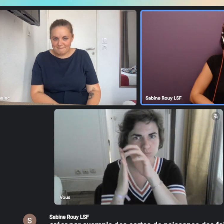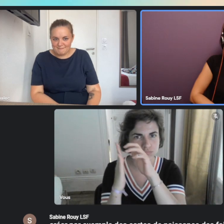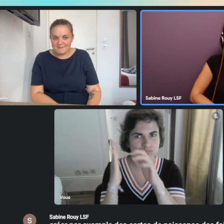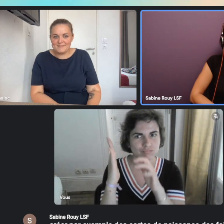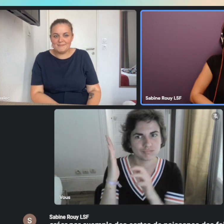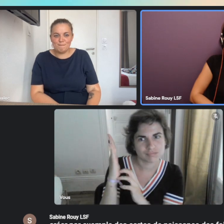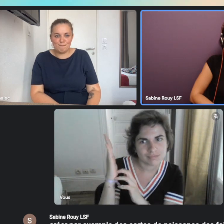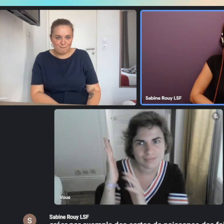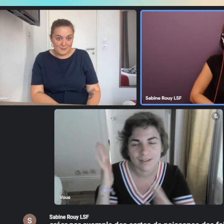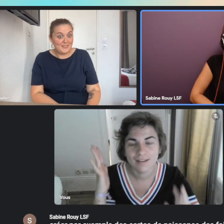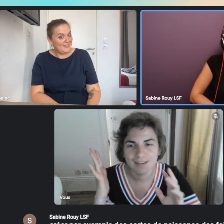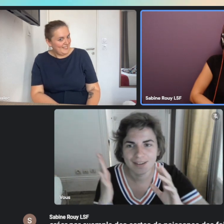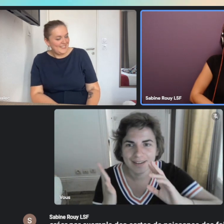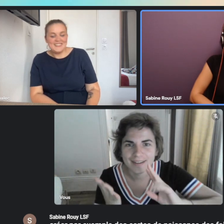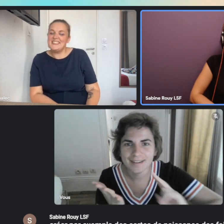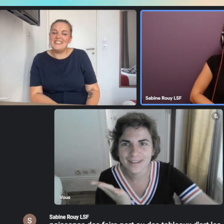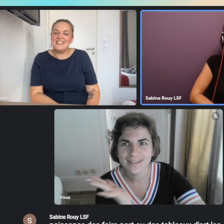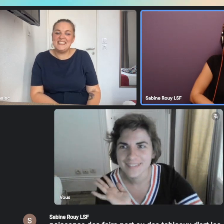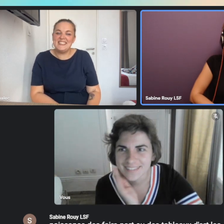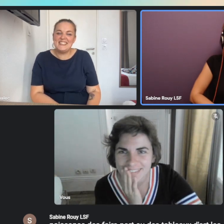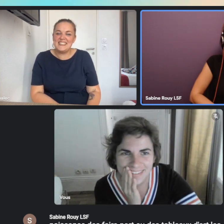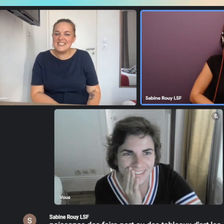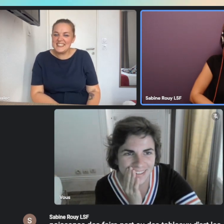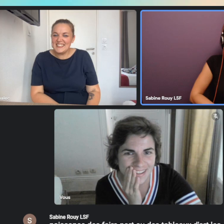OK. Alors, je regarde les messages.